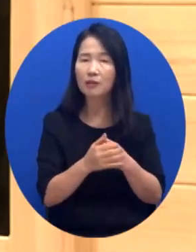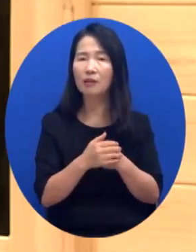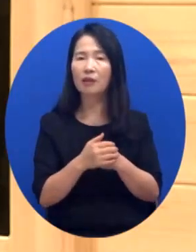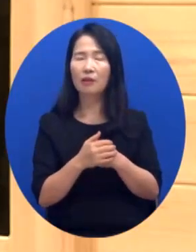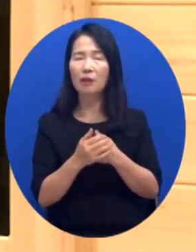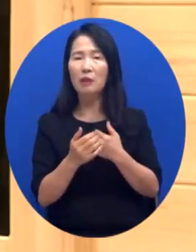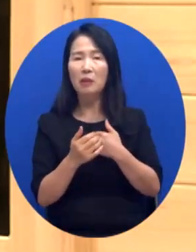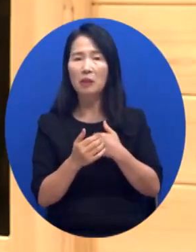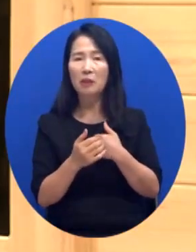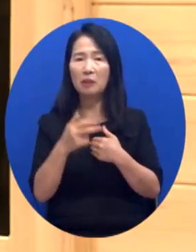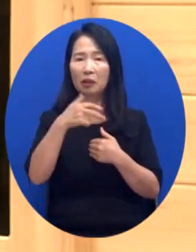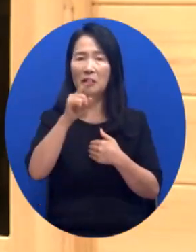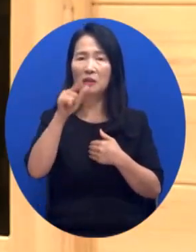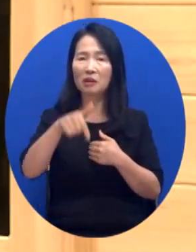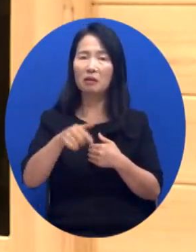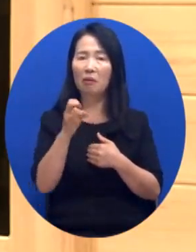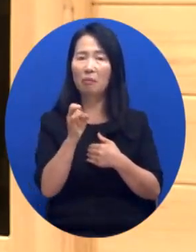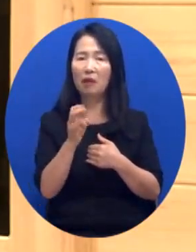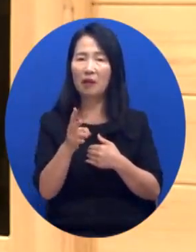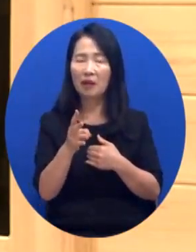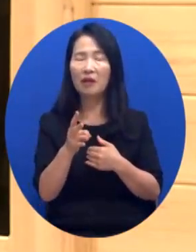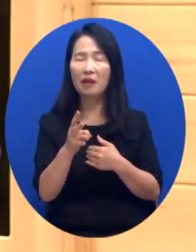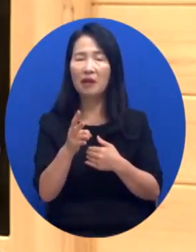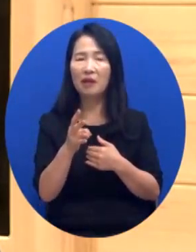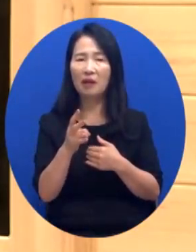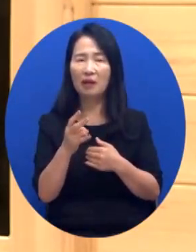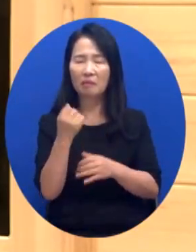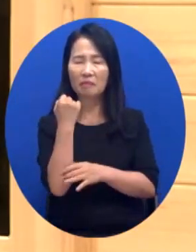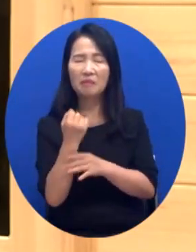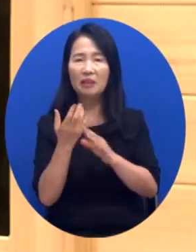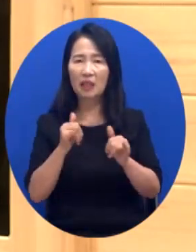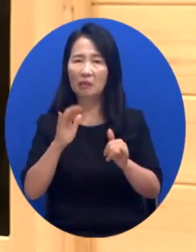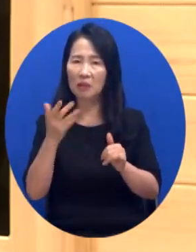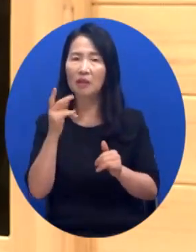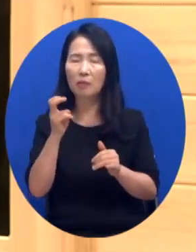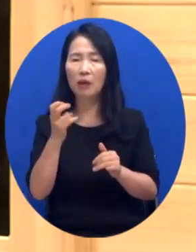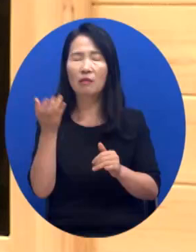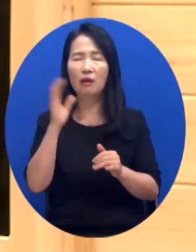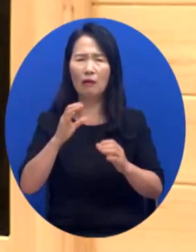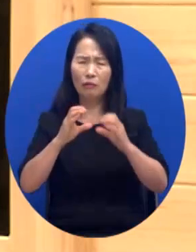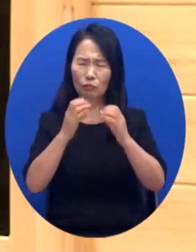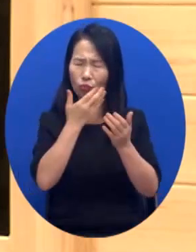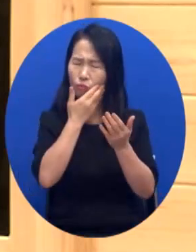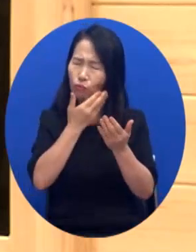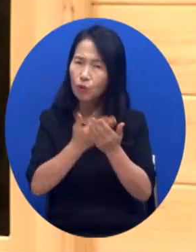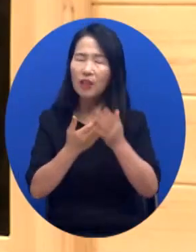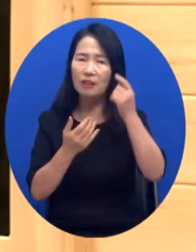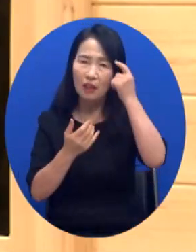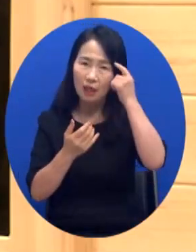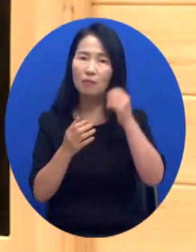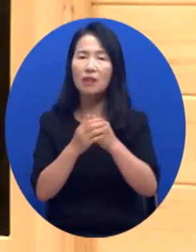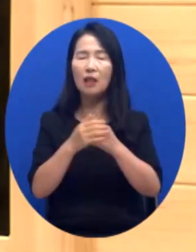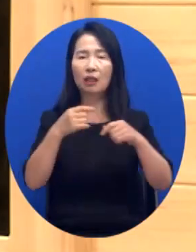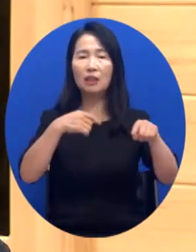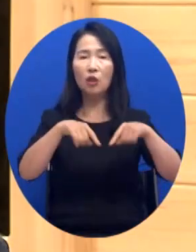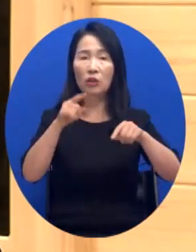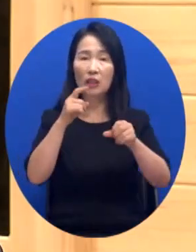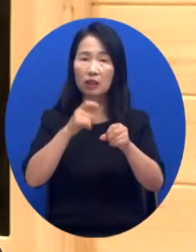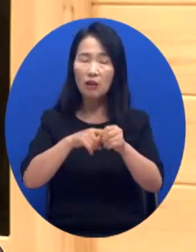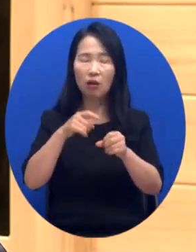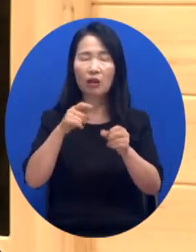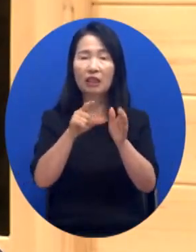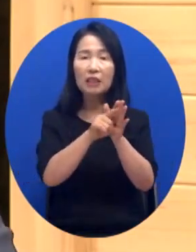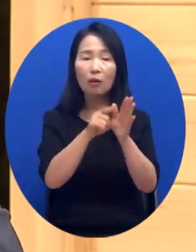아마 적폐 중에 적폐가 되었을 겁니다. 그러나 저는 소통을 강조합니다. 그리고 정치적 신념보다는